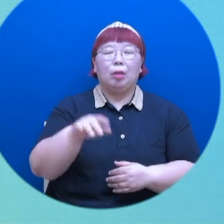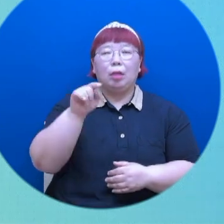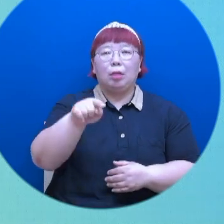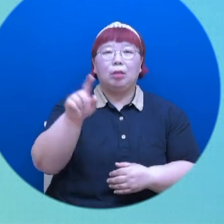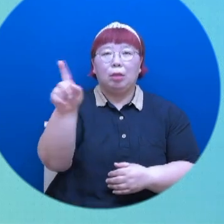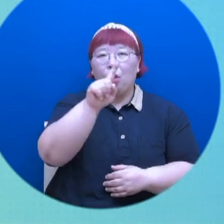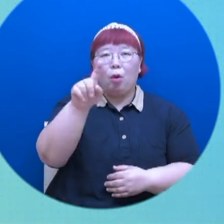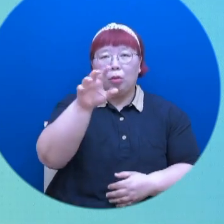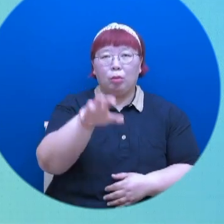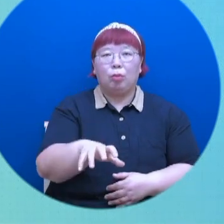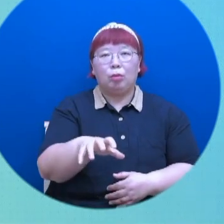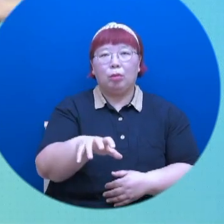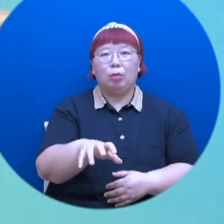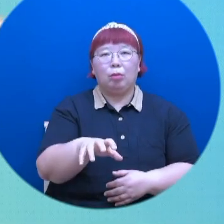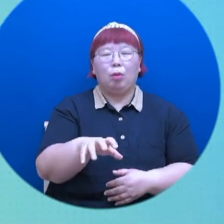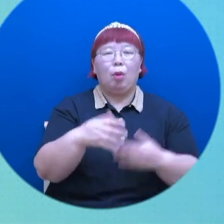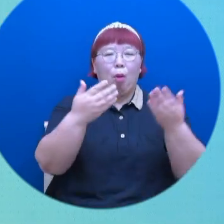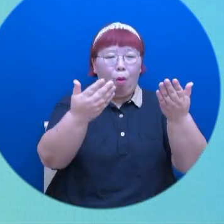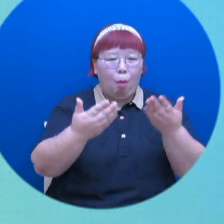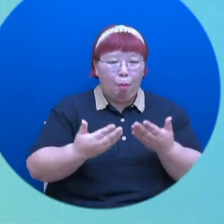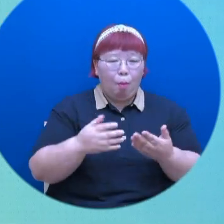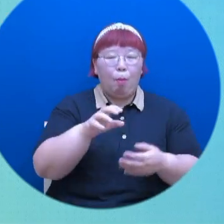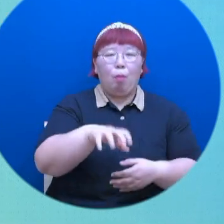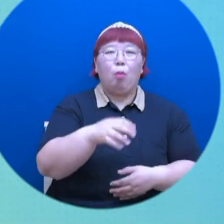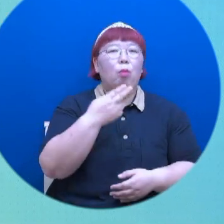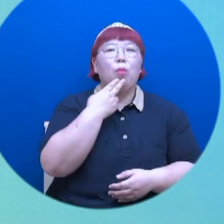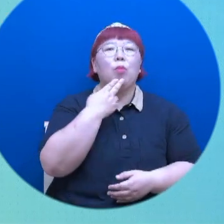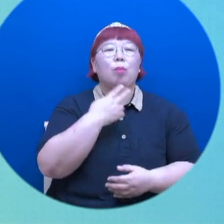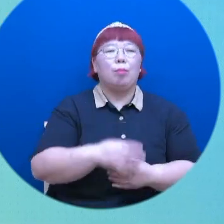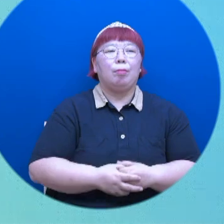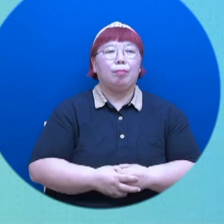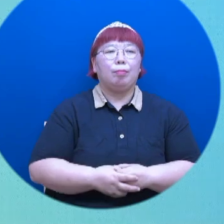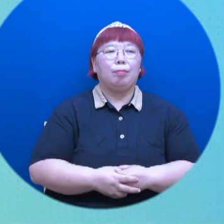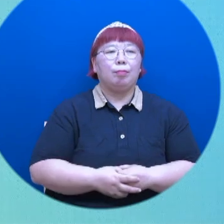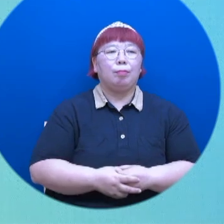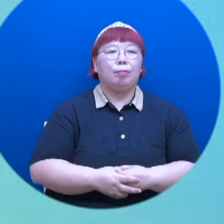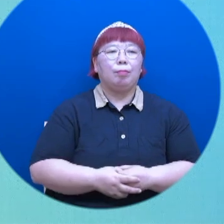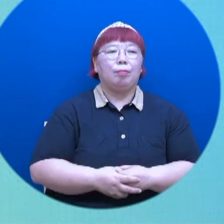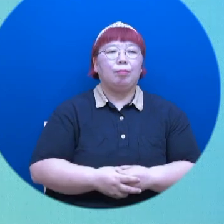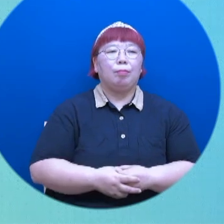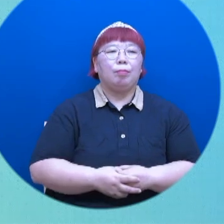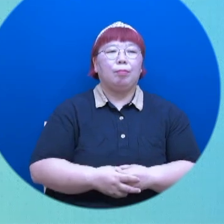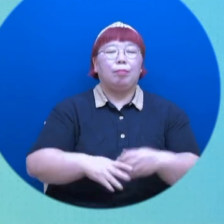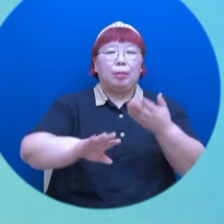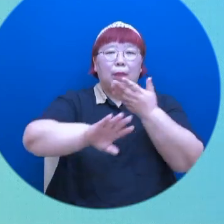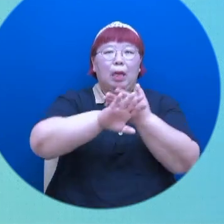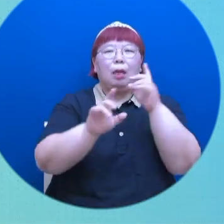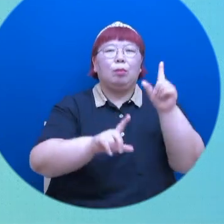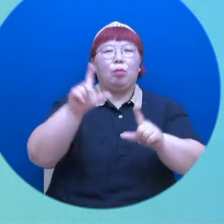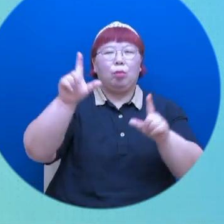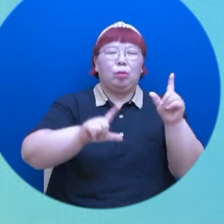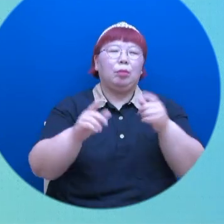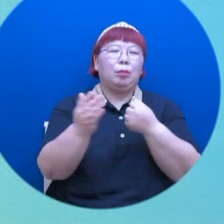어디에서도 받아들여주지 않는 거예요. 이 다른 모습 때문입니다.